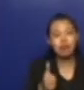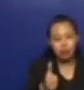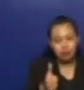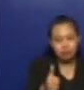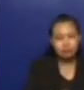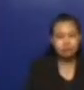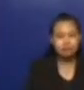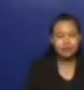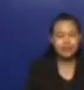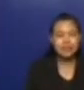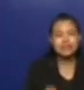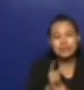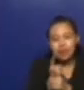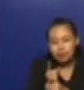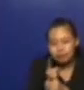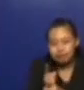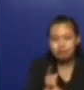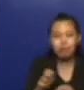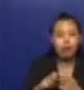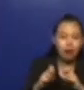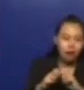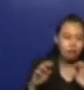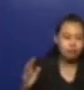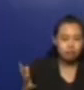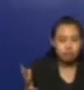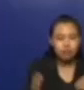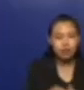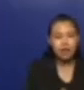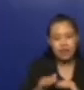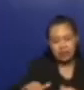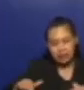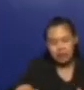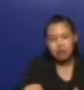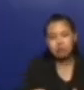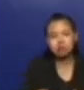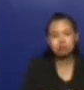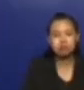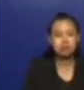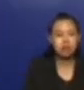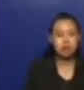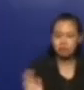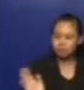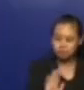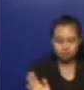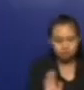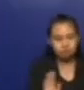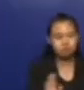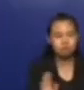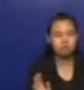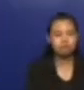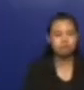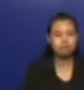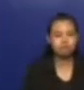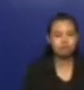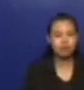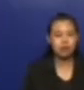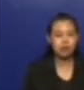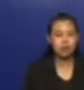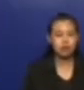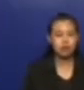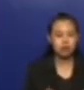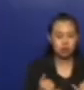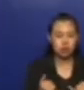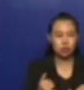ายปัญหาไม่มีเรื่องของเด็กๆมันไม่ได้ครับยุคโลกาภิวั